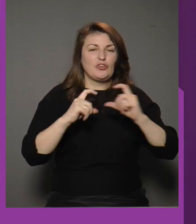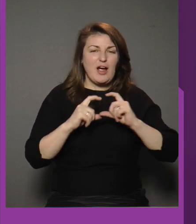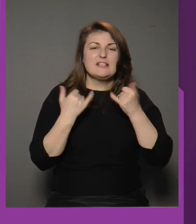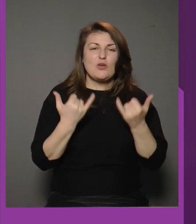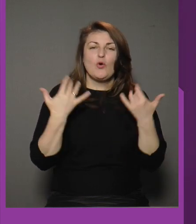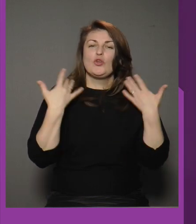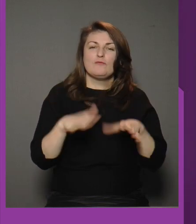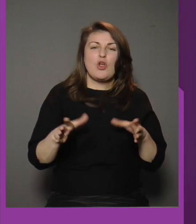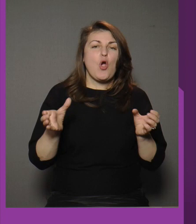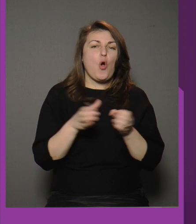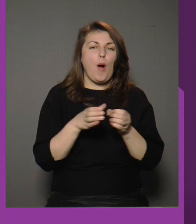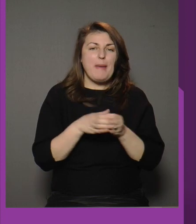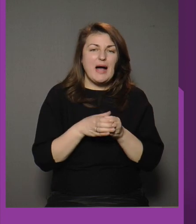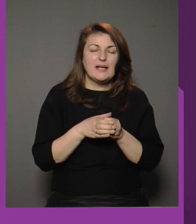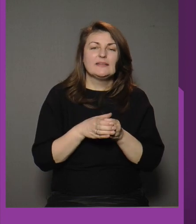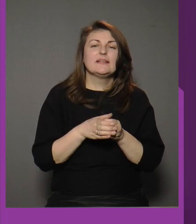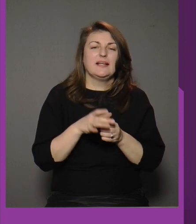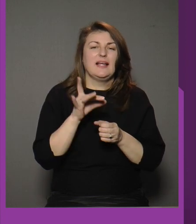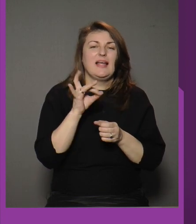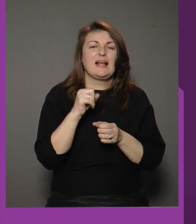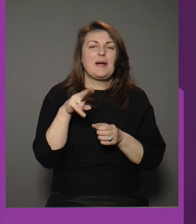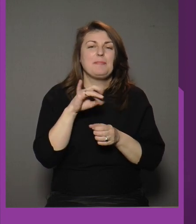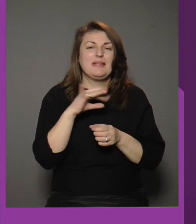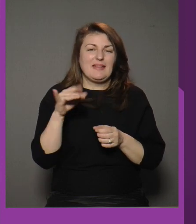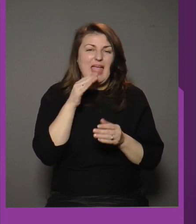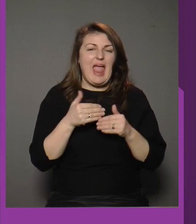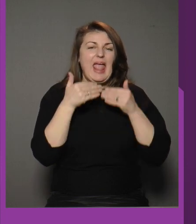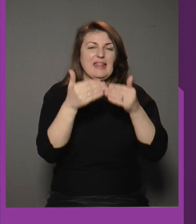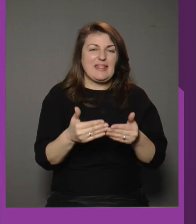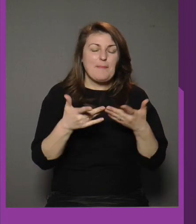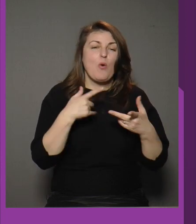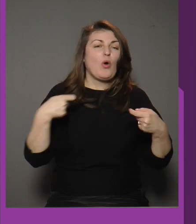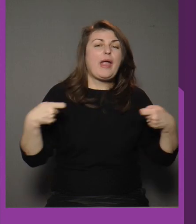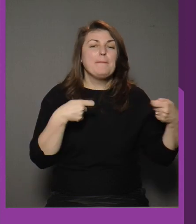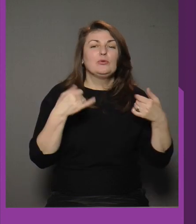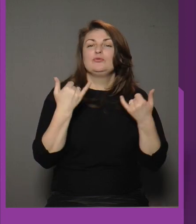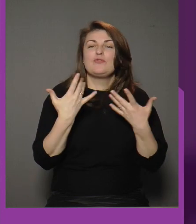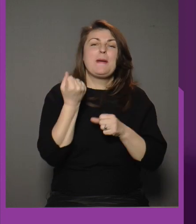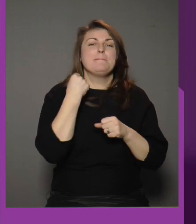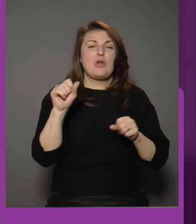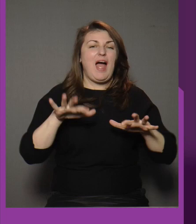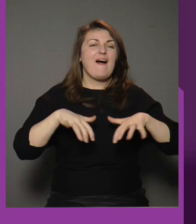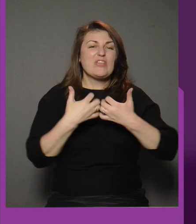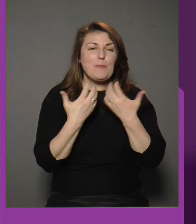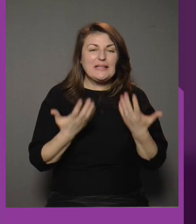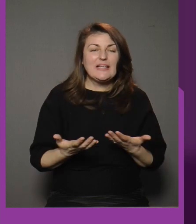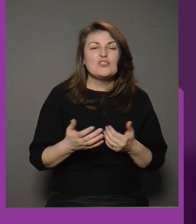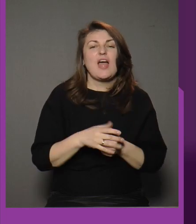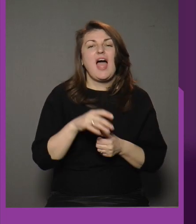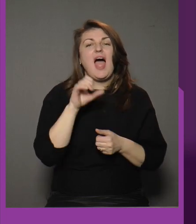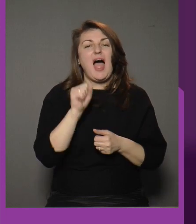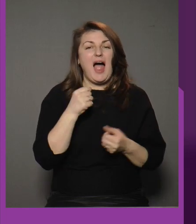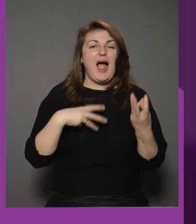вже командний рапідний етап. У керлінгу сьогодні перемога автоматична, а ми